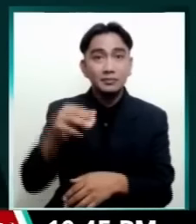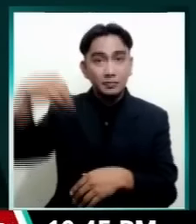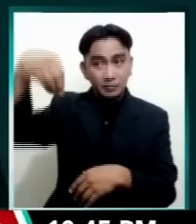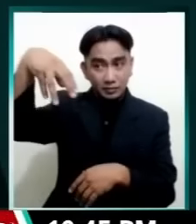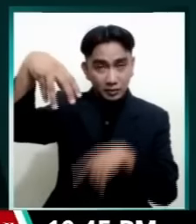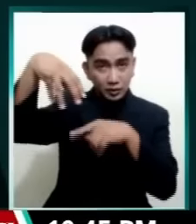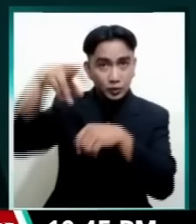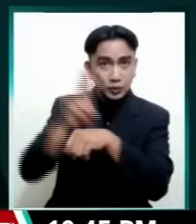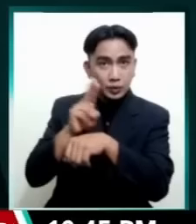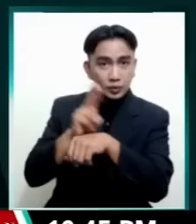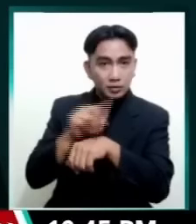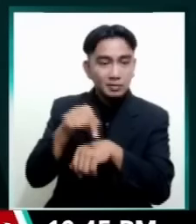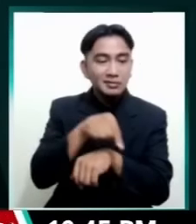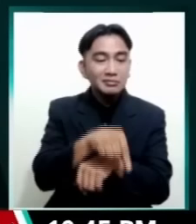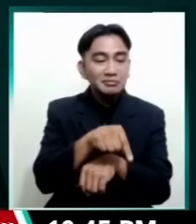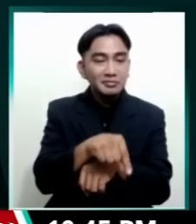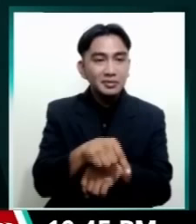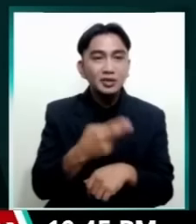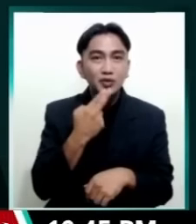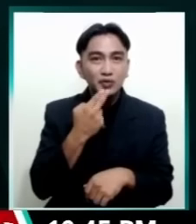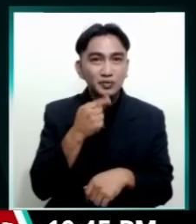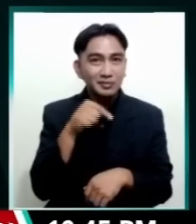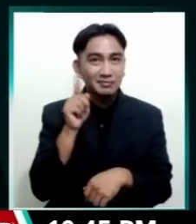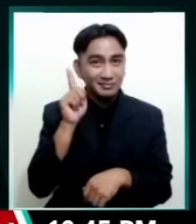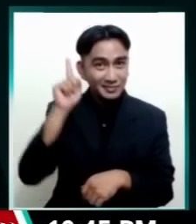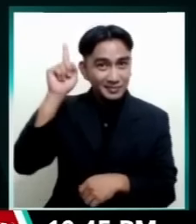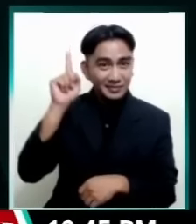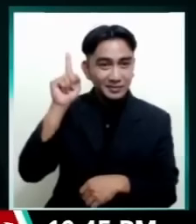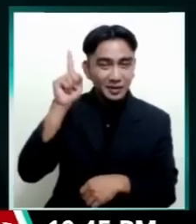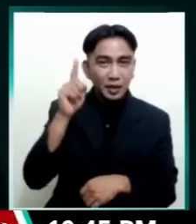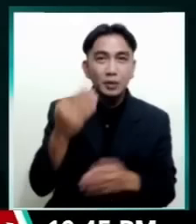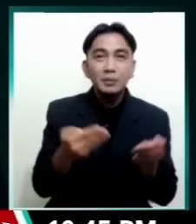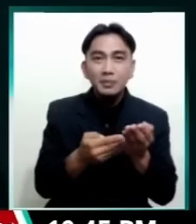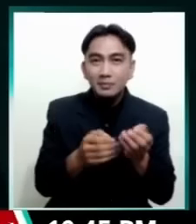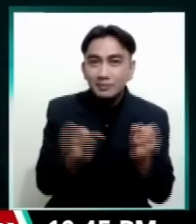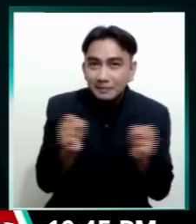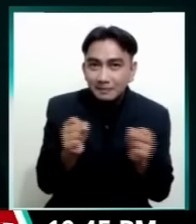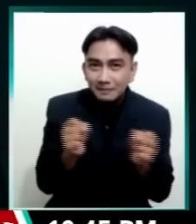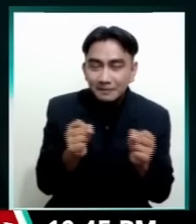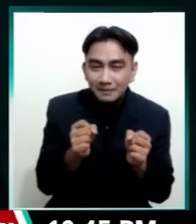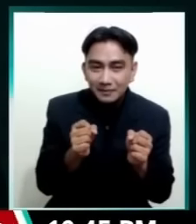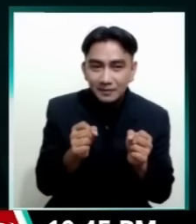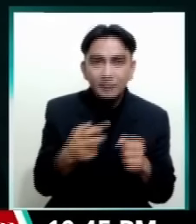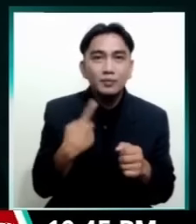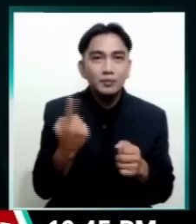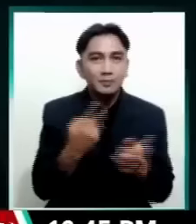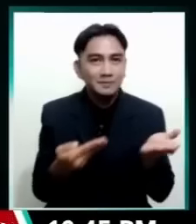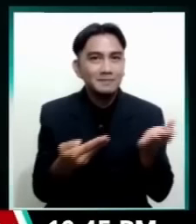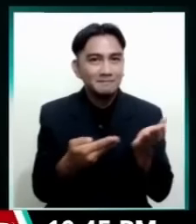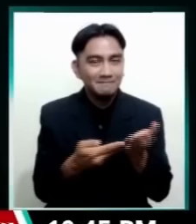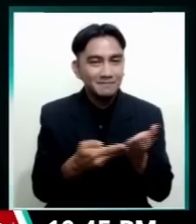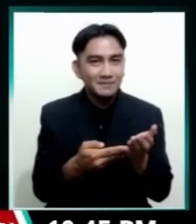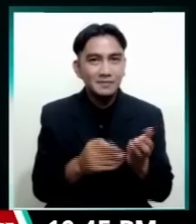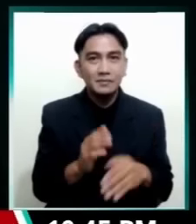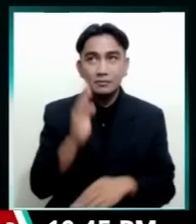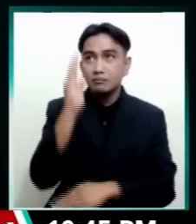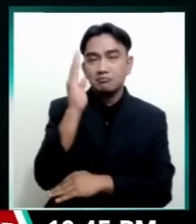namin, ito po, yung battering maliit, itina-charge namin sa tanghali. Sana